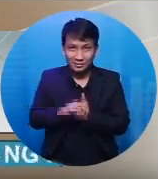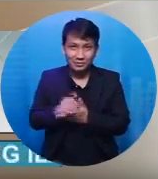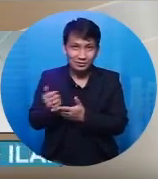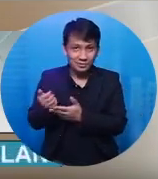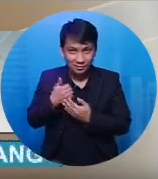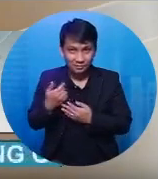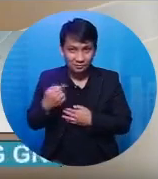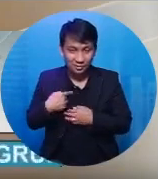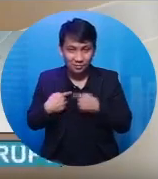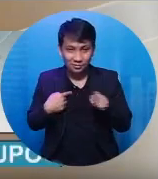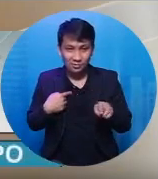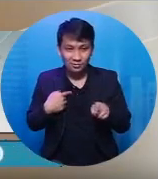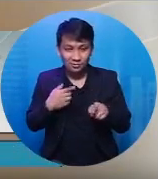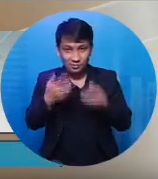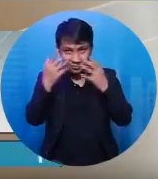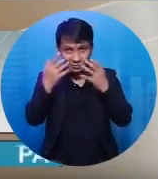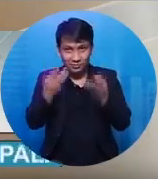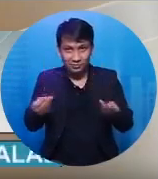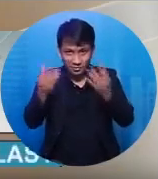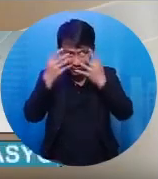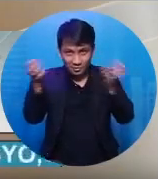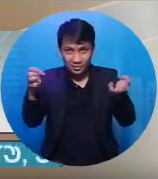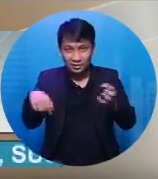para mawala ng galit ni Mrs.